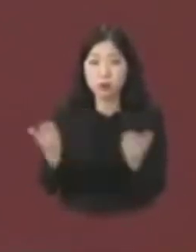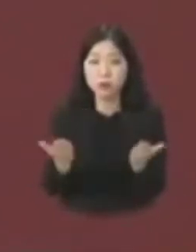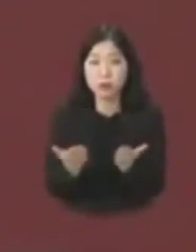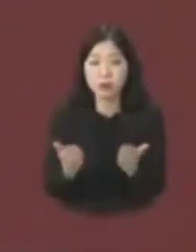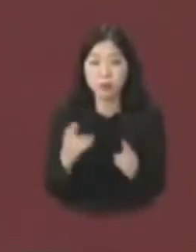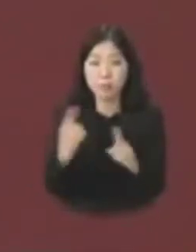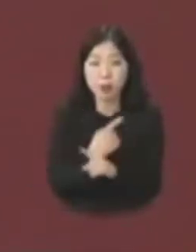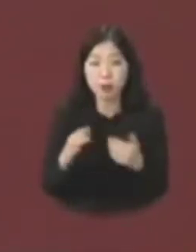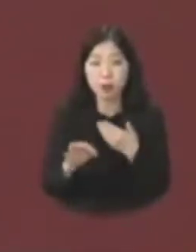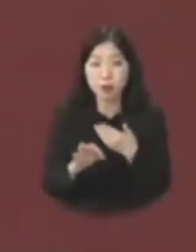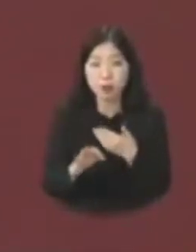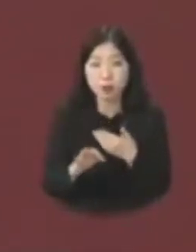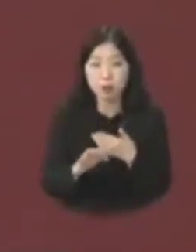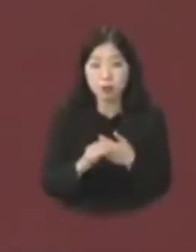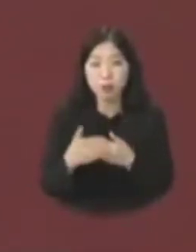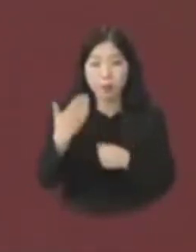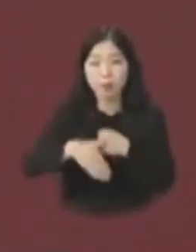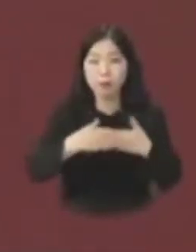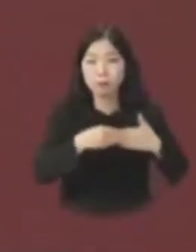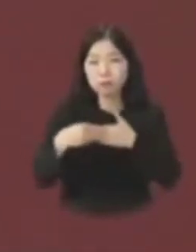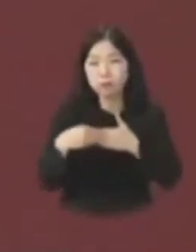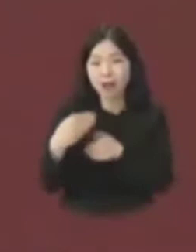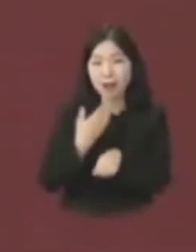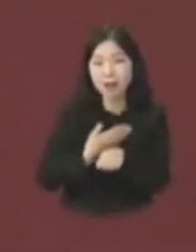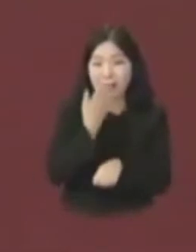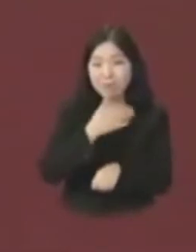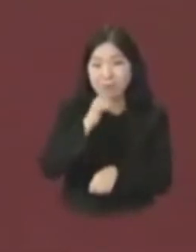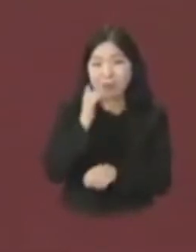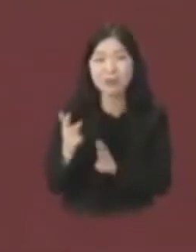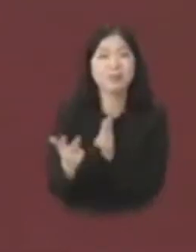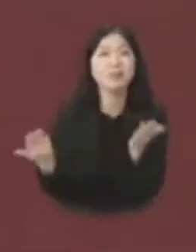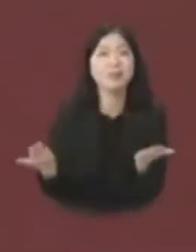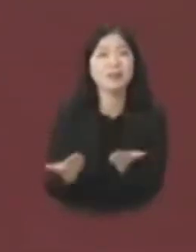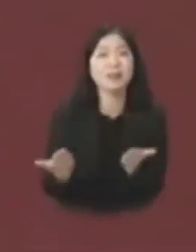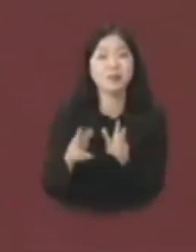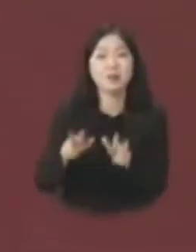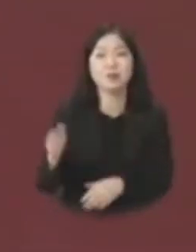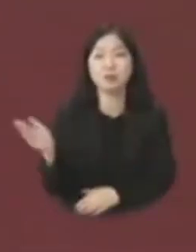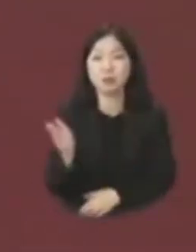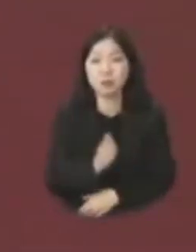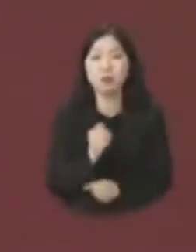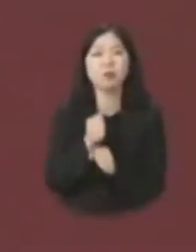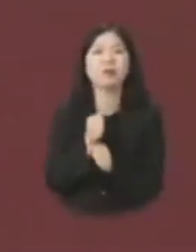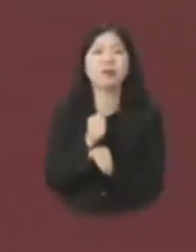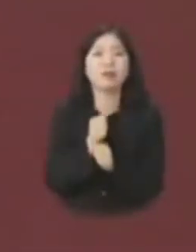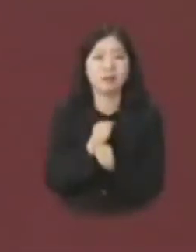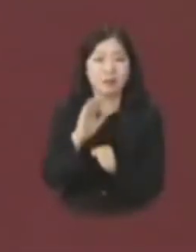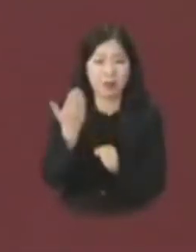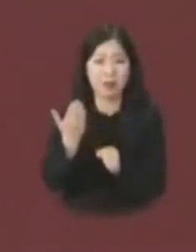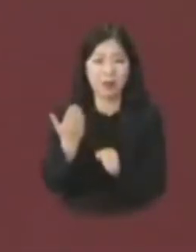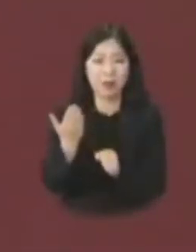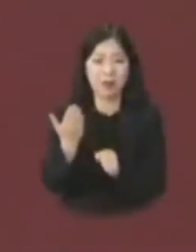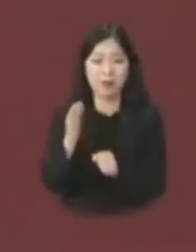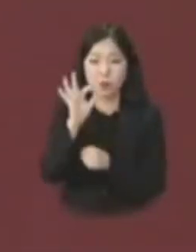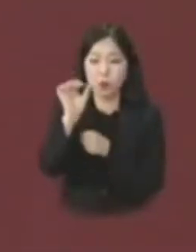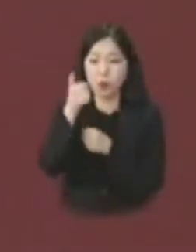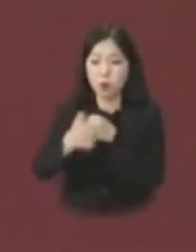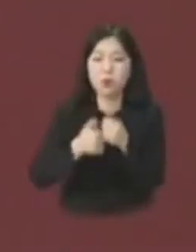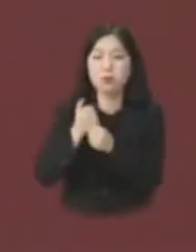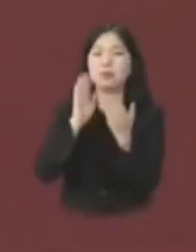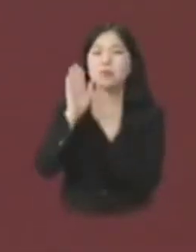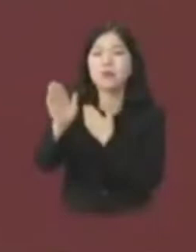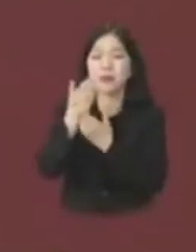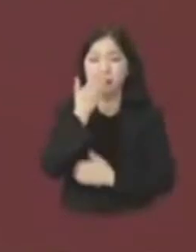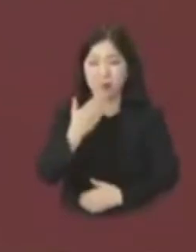바꾸고 대구를 주도해 갈 수 있는 그런 산업을 지금부터 만들어내야만이 50년 미래가